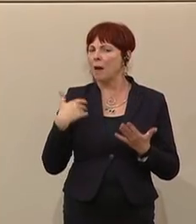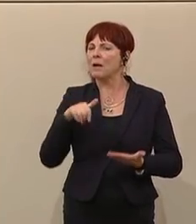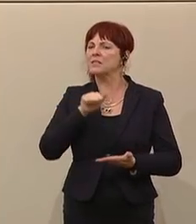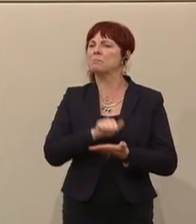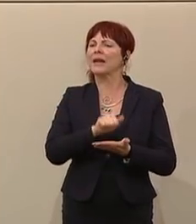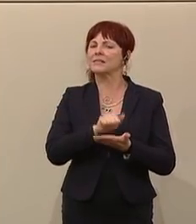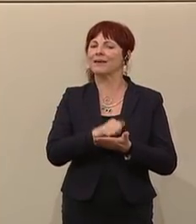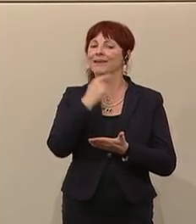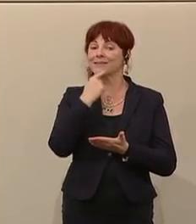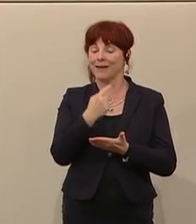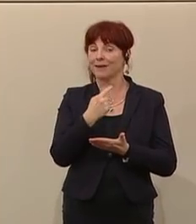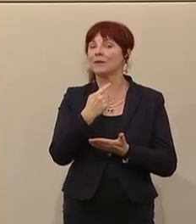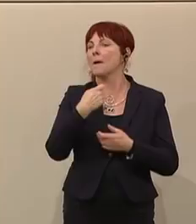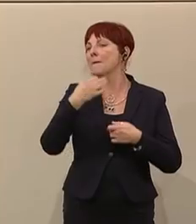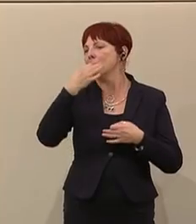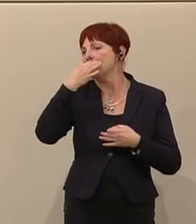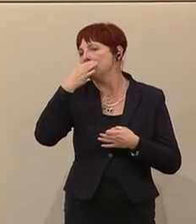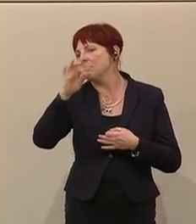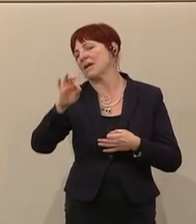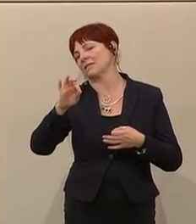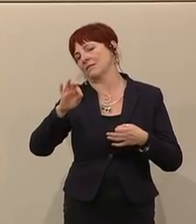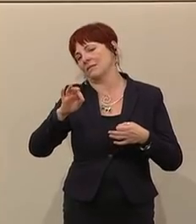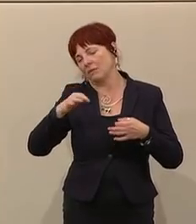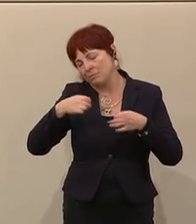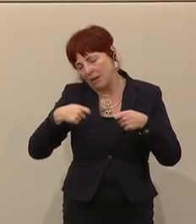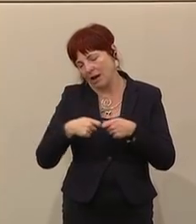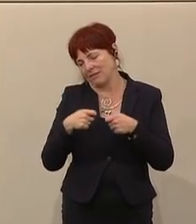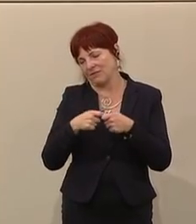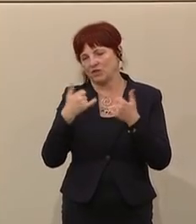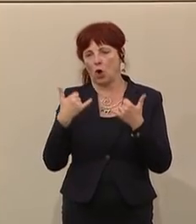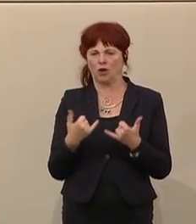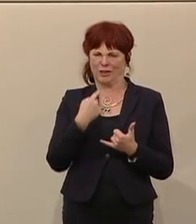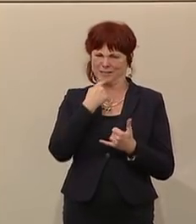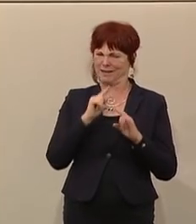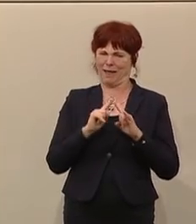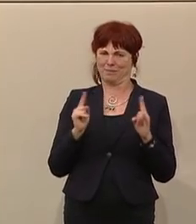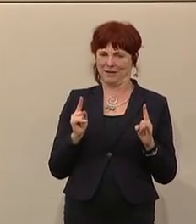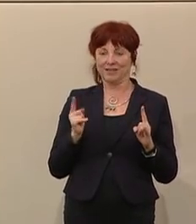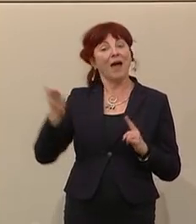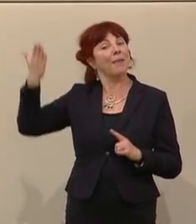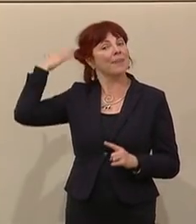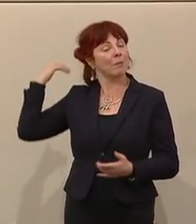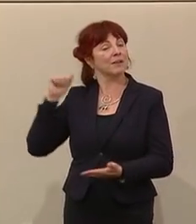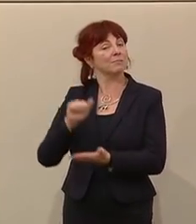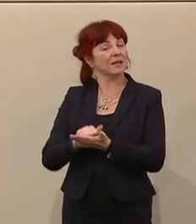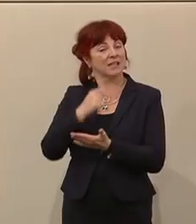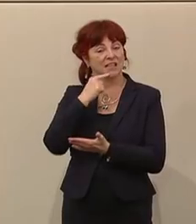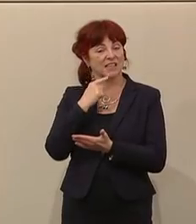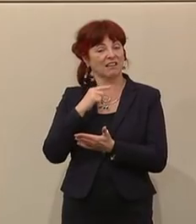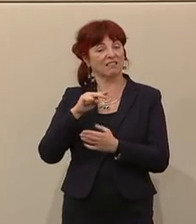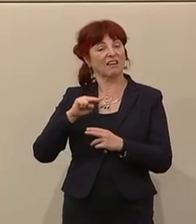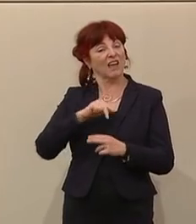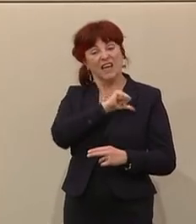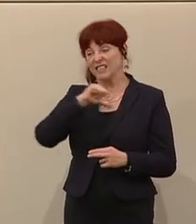als alles das, was er uns heute in Rabulistik hier serviert hat. Der Presse hat er nämlich damals gesagt, selbst ganz vorne